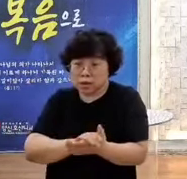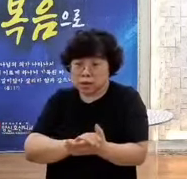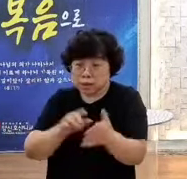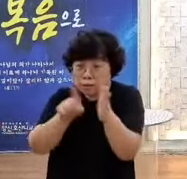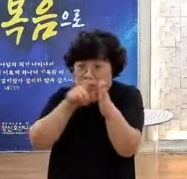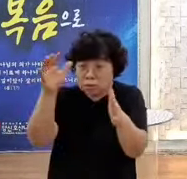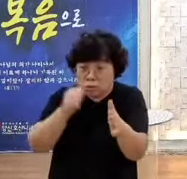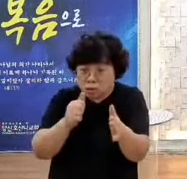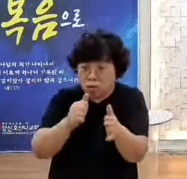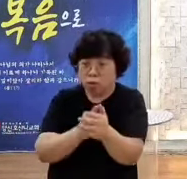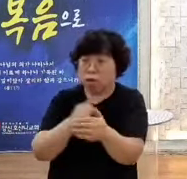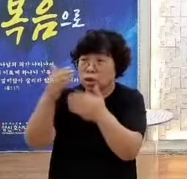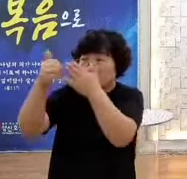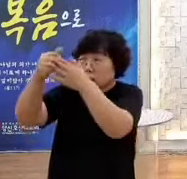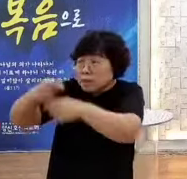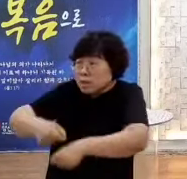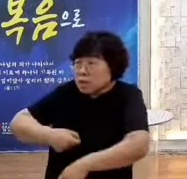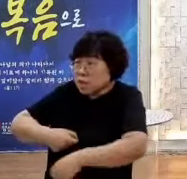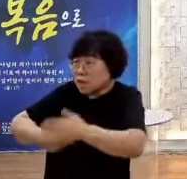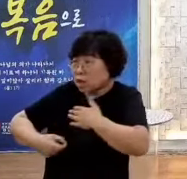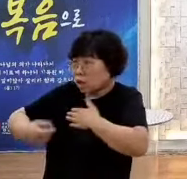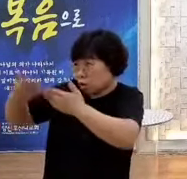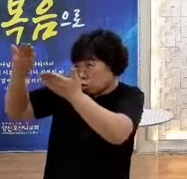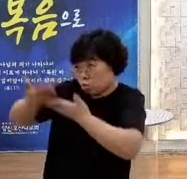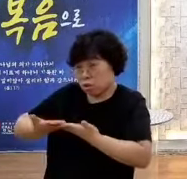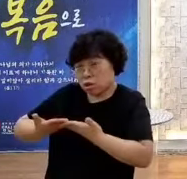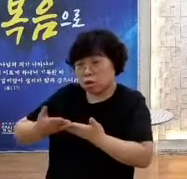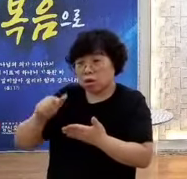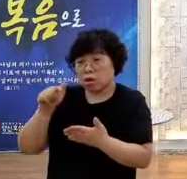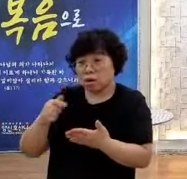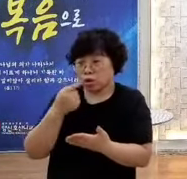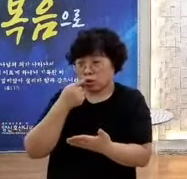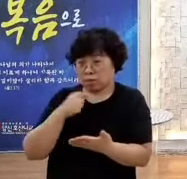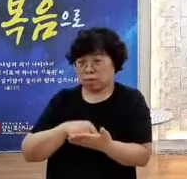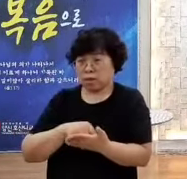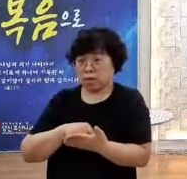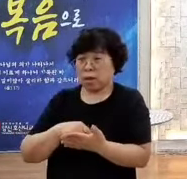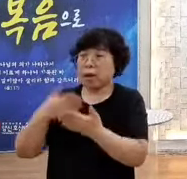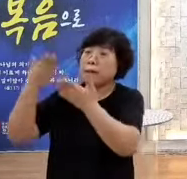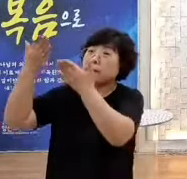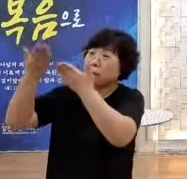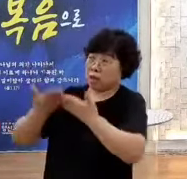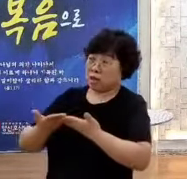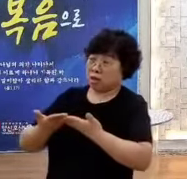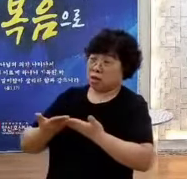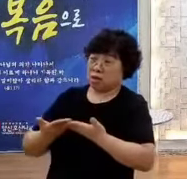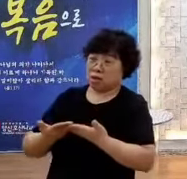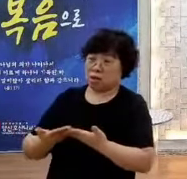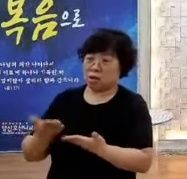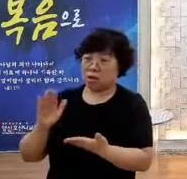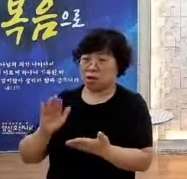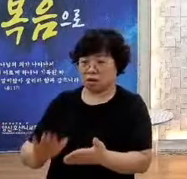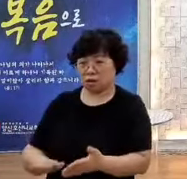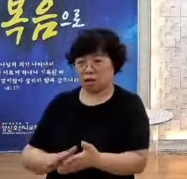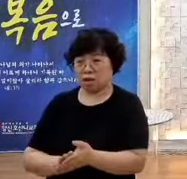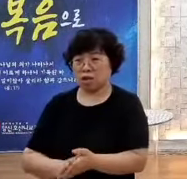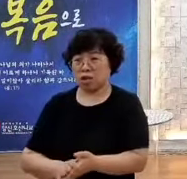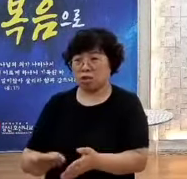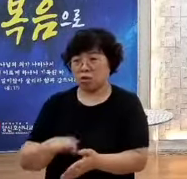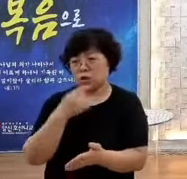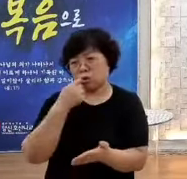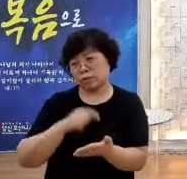그 하나님의 의가 우리에게 주어진 이 너무나도 쉽게 그 의를 받았지만, 근데 사실은 이게 쉬운 문제는